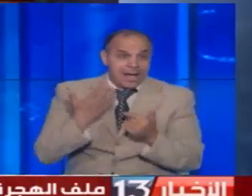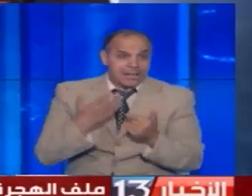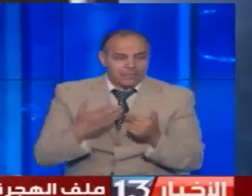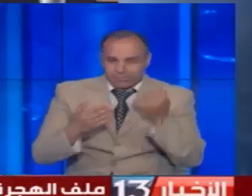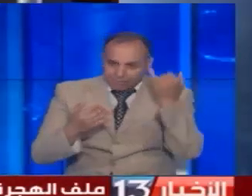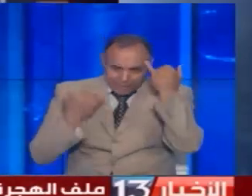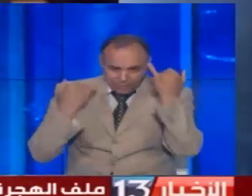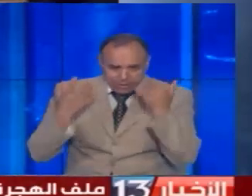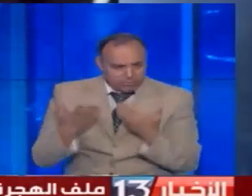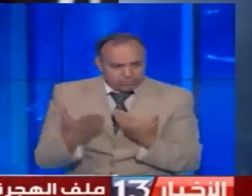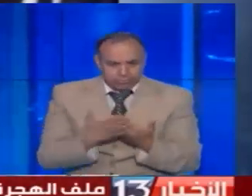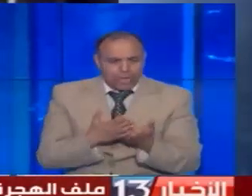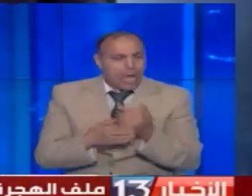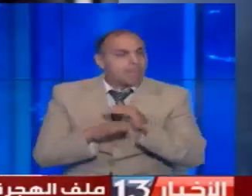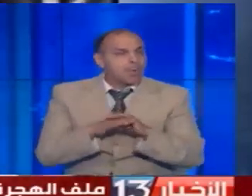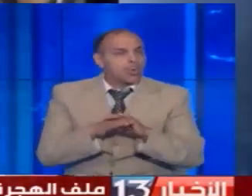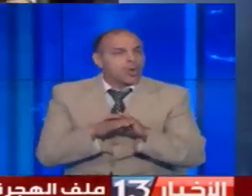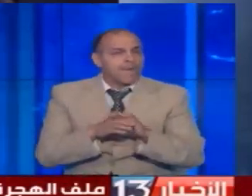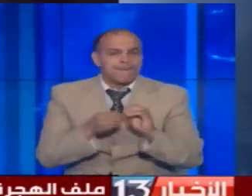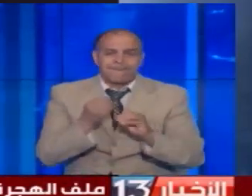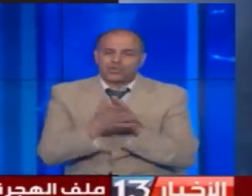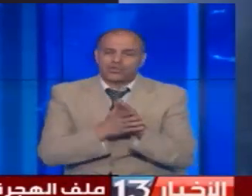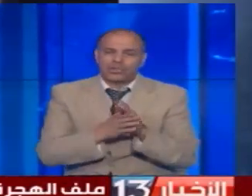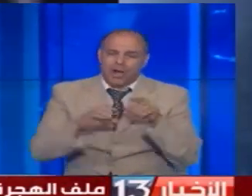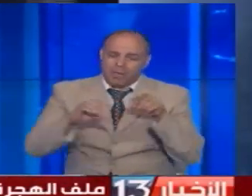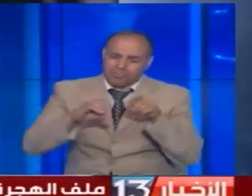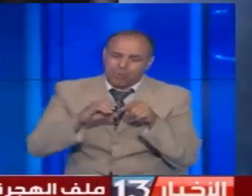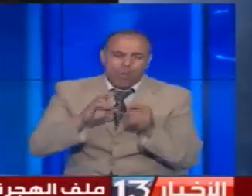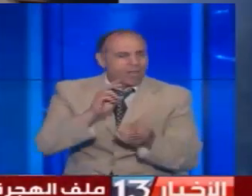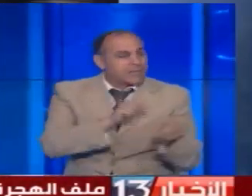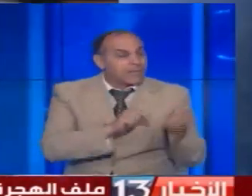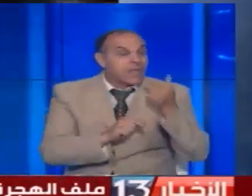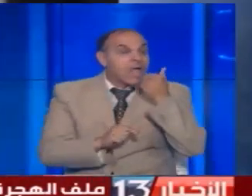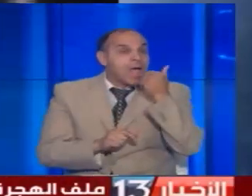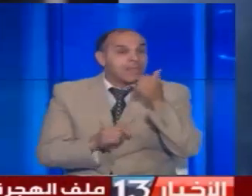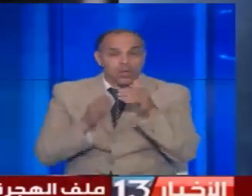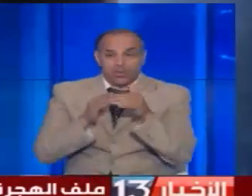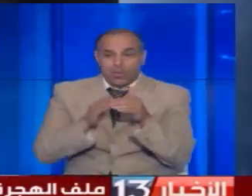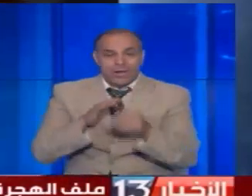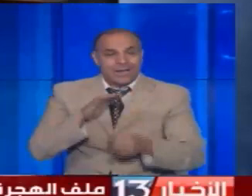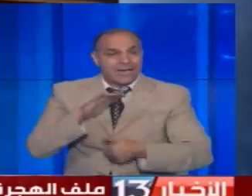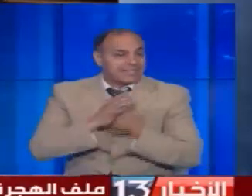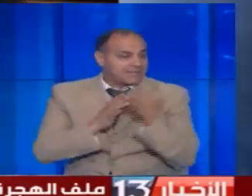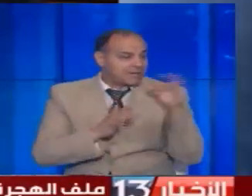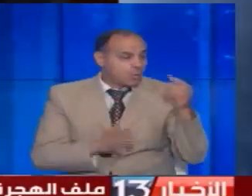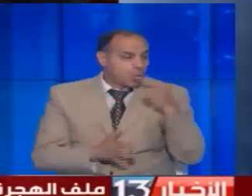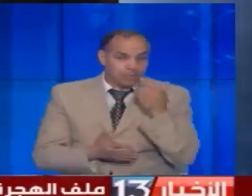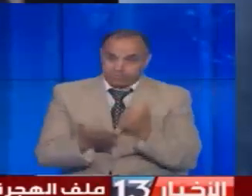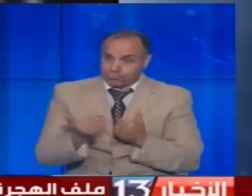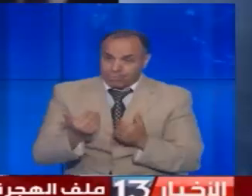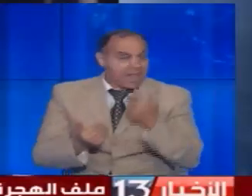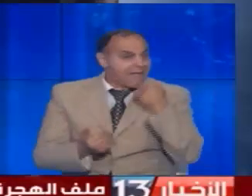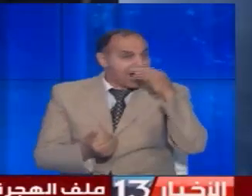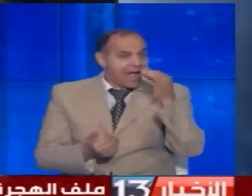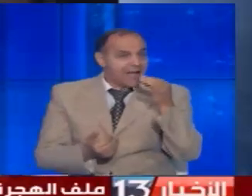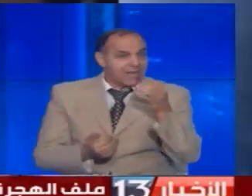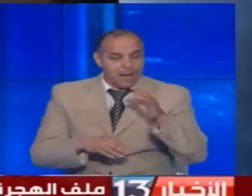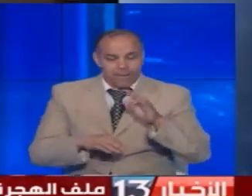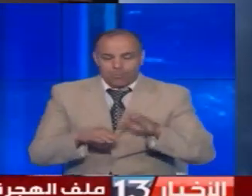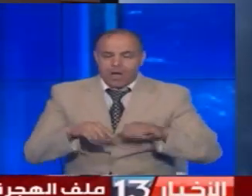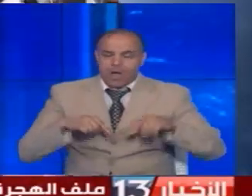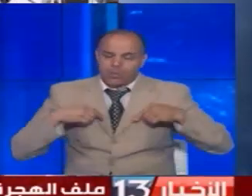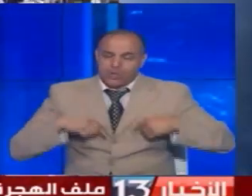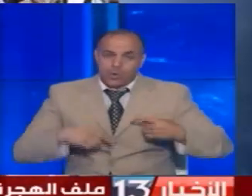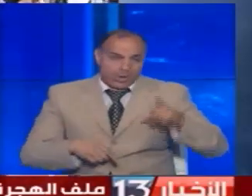المقاربات المشتركة المتعلقة بقضايا اللجوء والهجرة. وقد دعا كل من الرئيس الفرنسي إيمانويل ماكرون والمستشارة